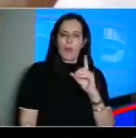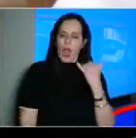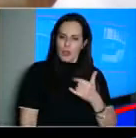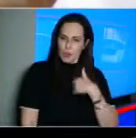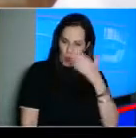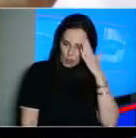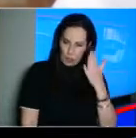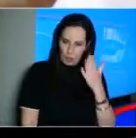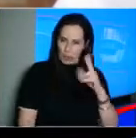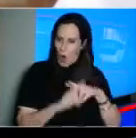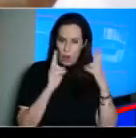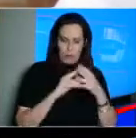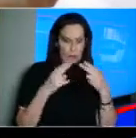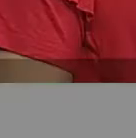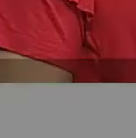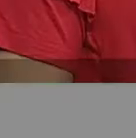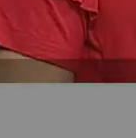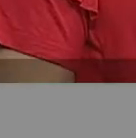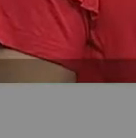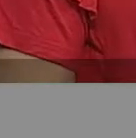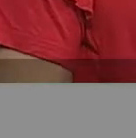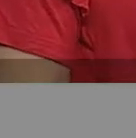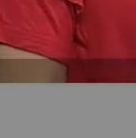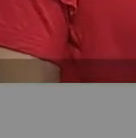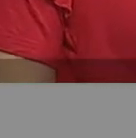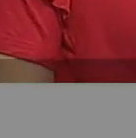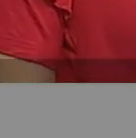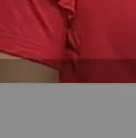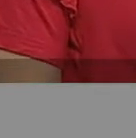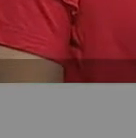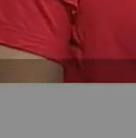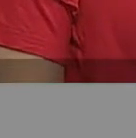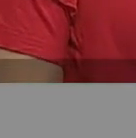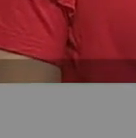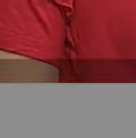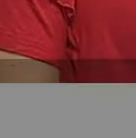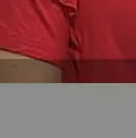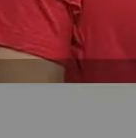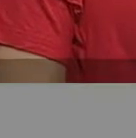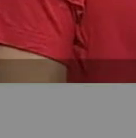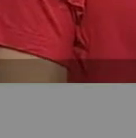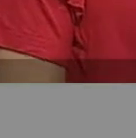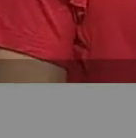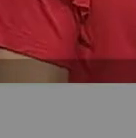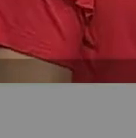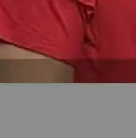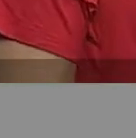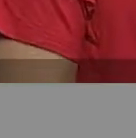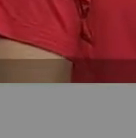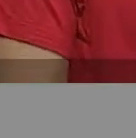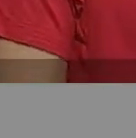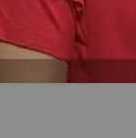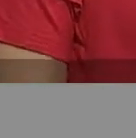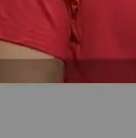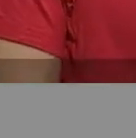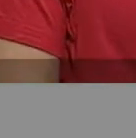אנחנו מכירים מהעולם באמת פתרונות תחבורה די מדהימים בהרבה מקומות והרבה אזורים מאוד עירוניים, ובכל זאת הרבה מהם לא